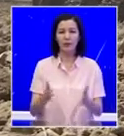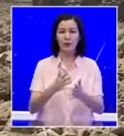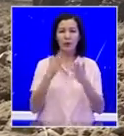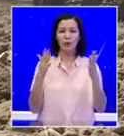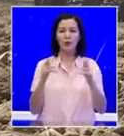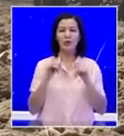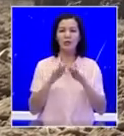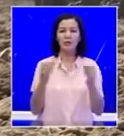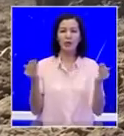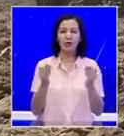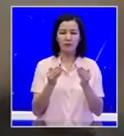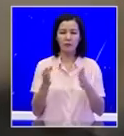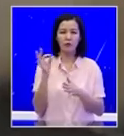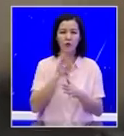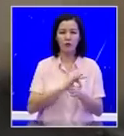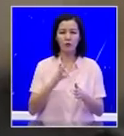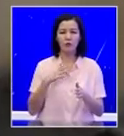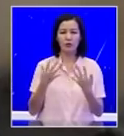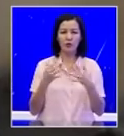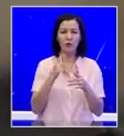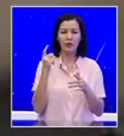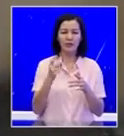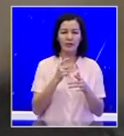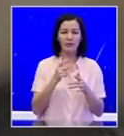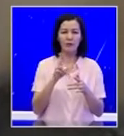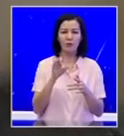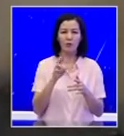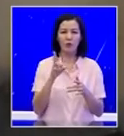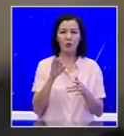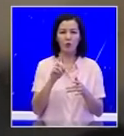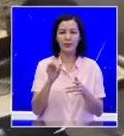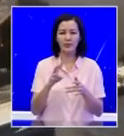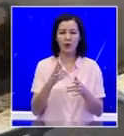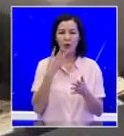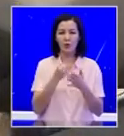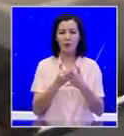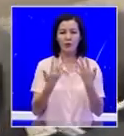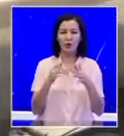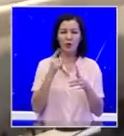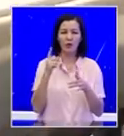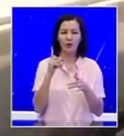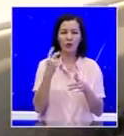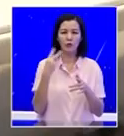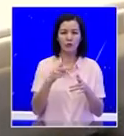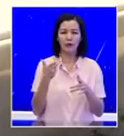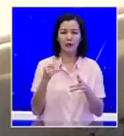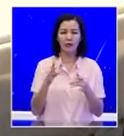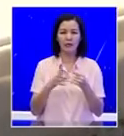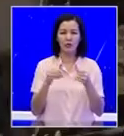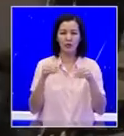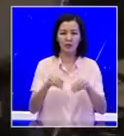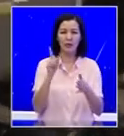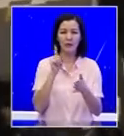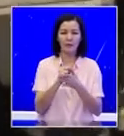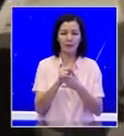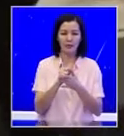іске кішкентайда болса, үлесін қосып отырған шаруашылықтың бірі көгөзек серіктестік өз күшіне сеніп, 120 гектарға қызылша себуге